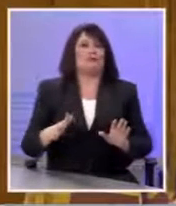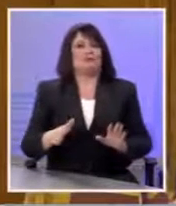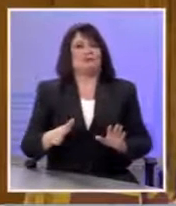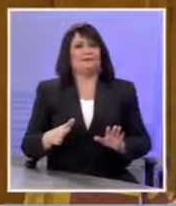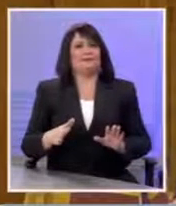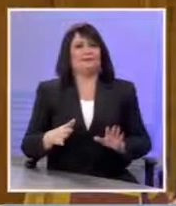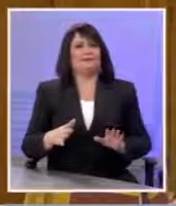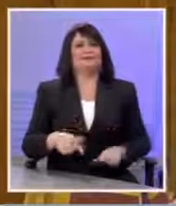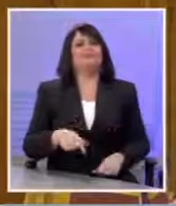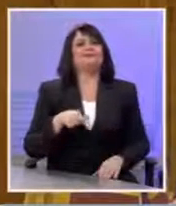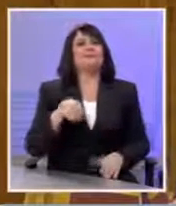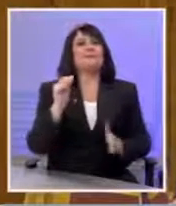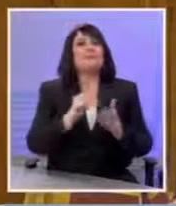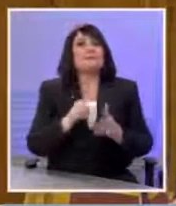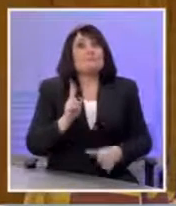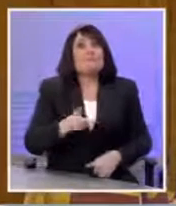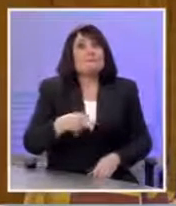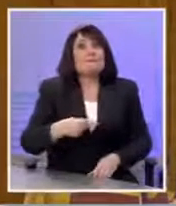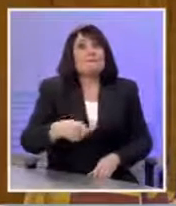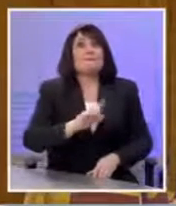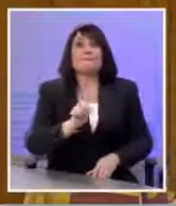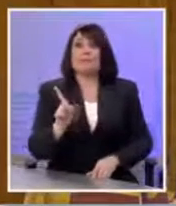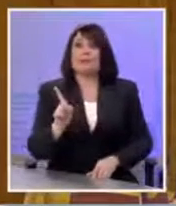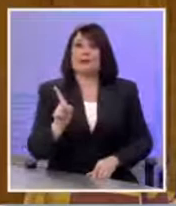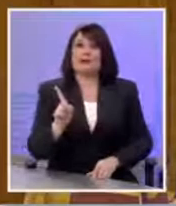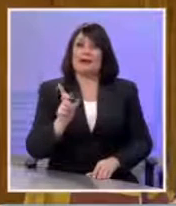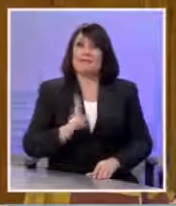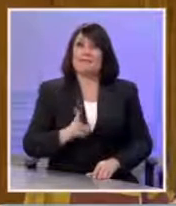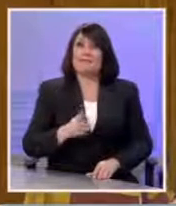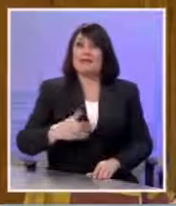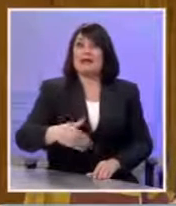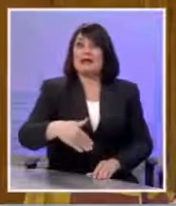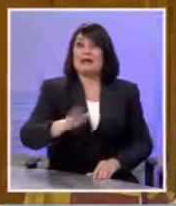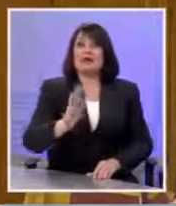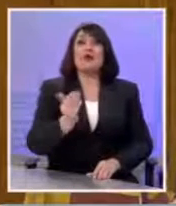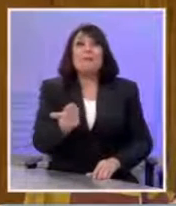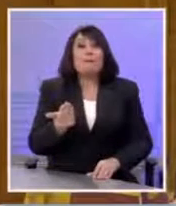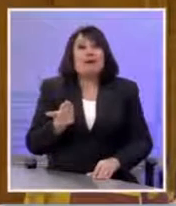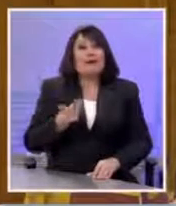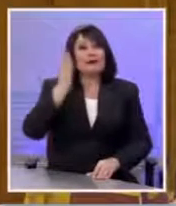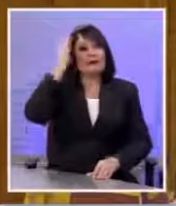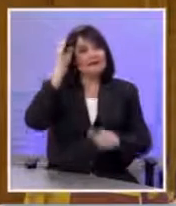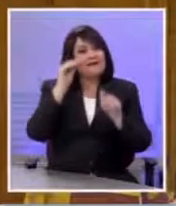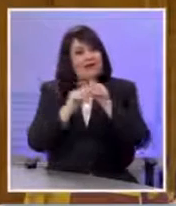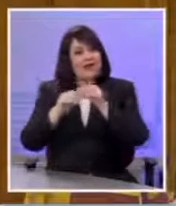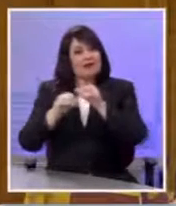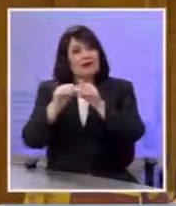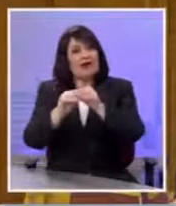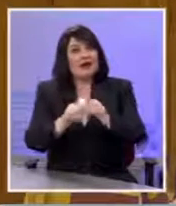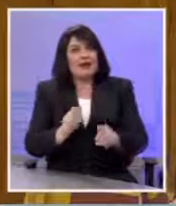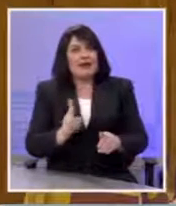και να αποτρέψει κινδύνους που ενυπήρχαν στις προηγούμενες ανακεφαλαιοποίησεις. Γιατί?